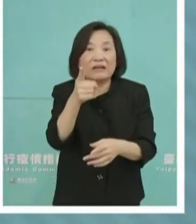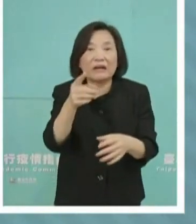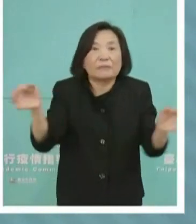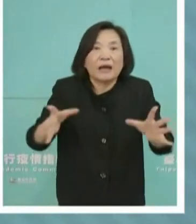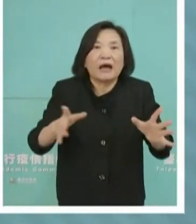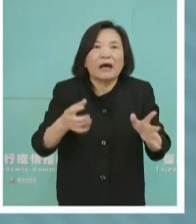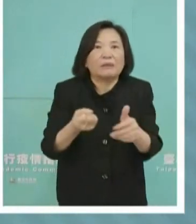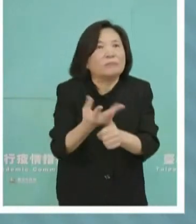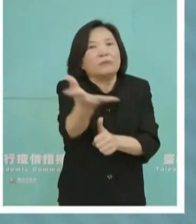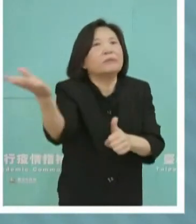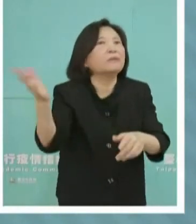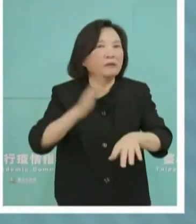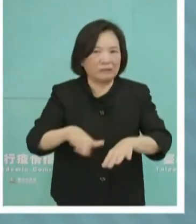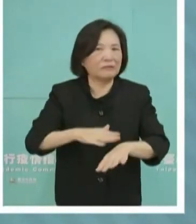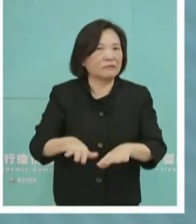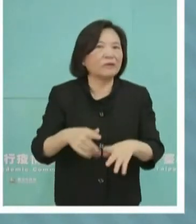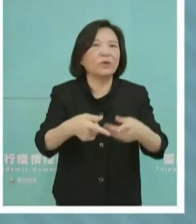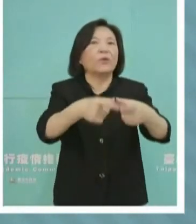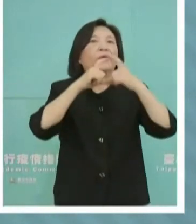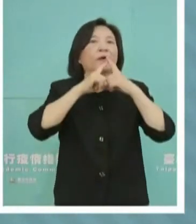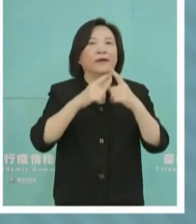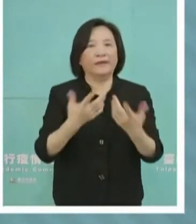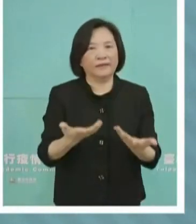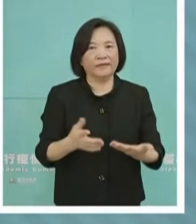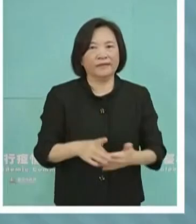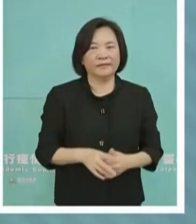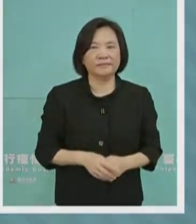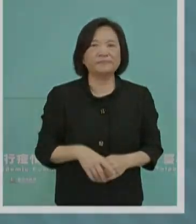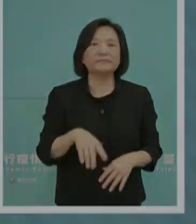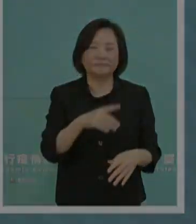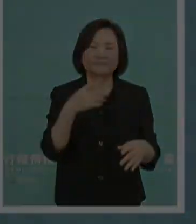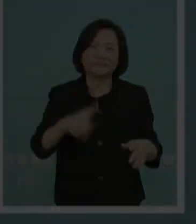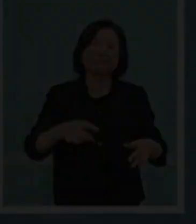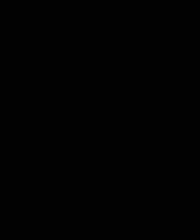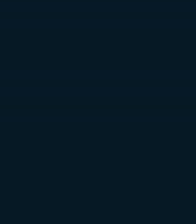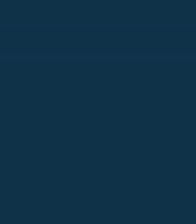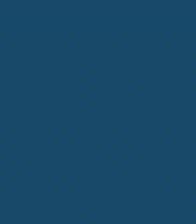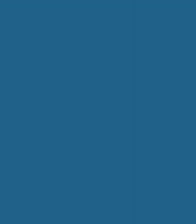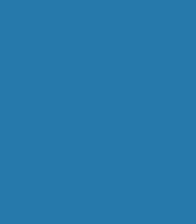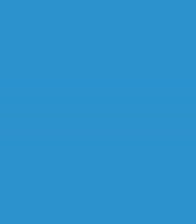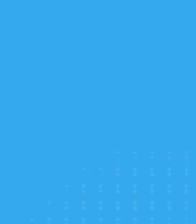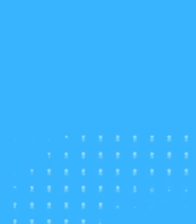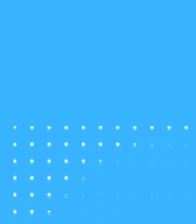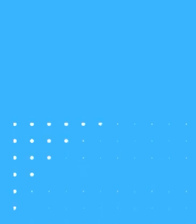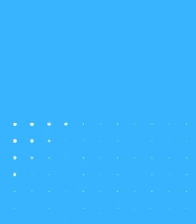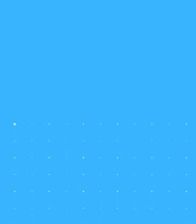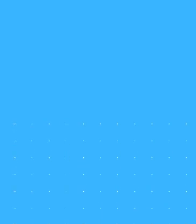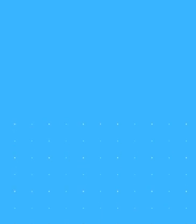了，就可以烧得全台湾一塌糊涂了。所以还是要小心的。